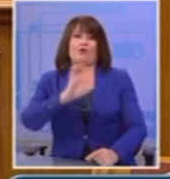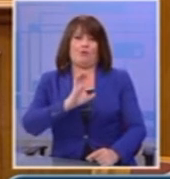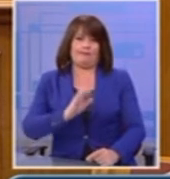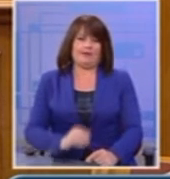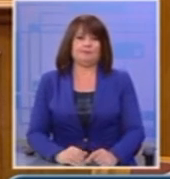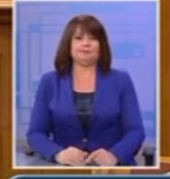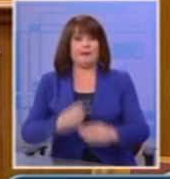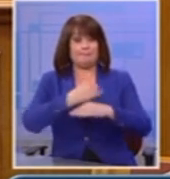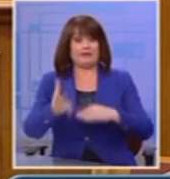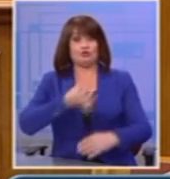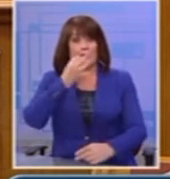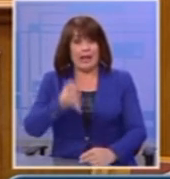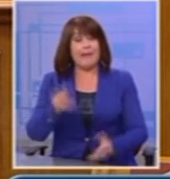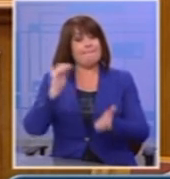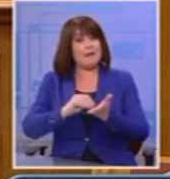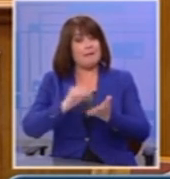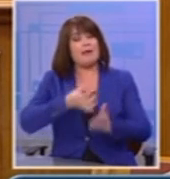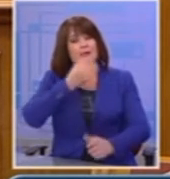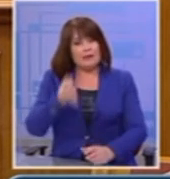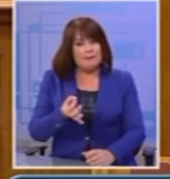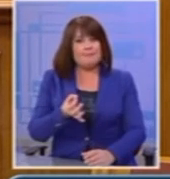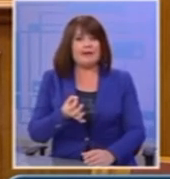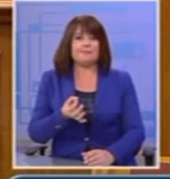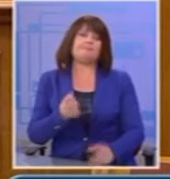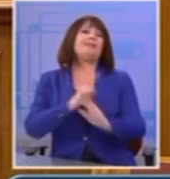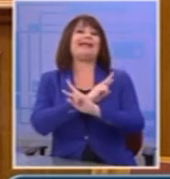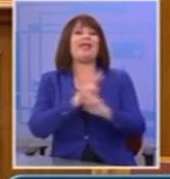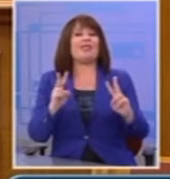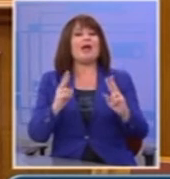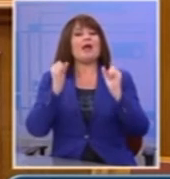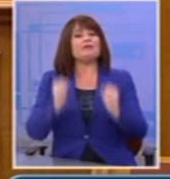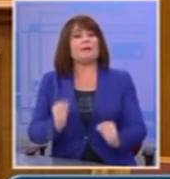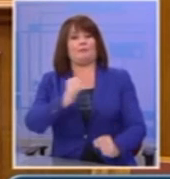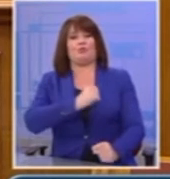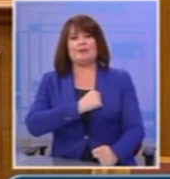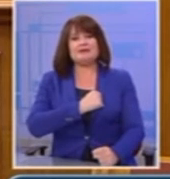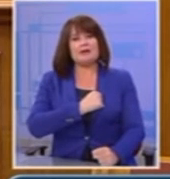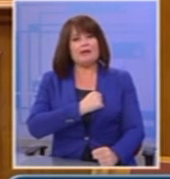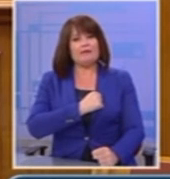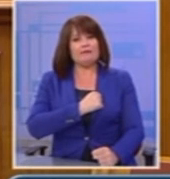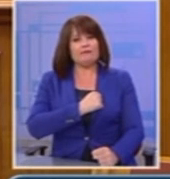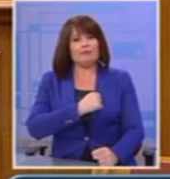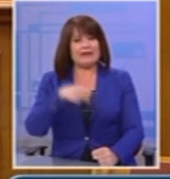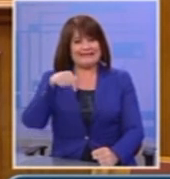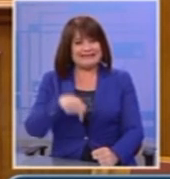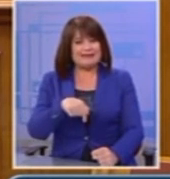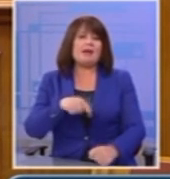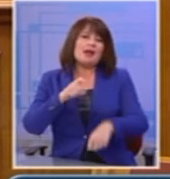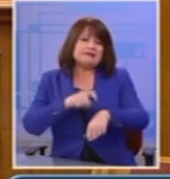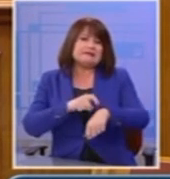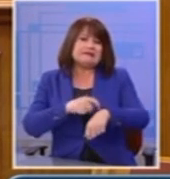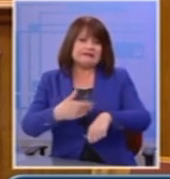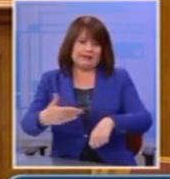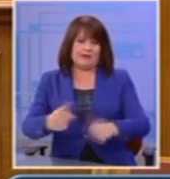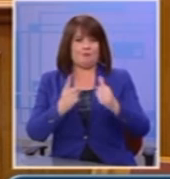διατυπώνει για άλλη μία φορά καθαρά τις θέσεις του απέναντι στη σημερινή συγκυρία.